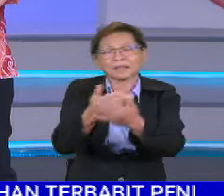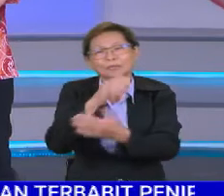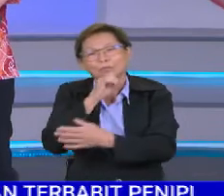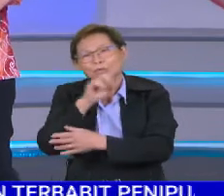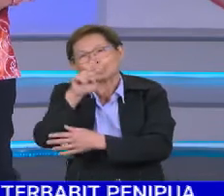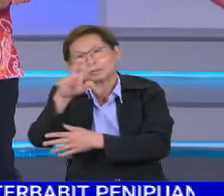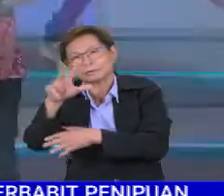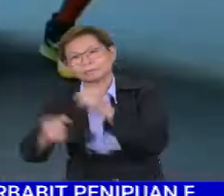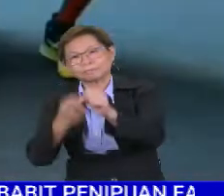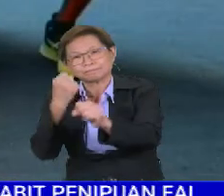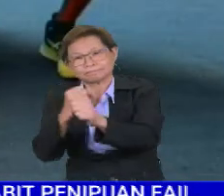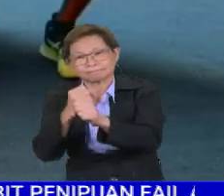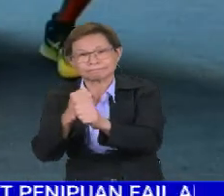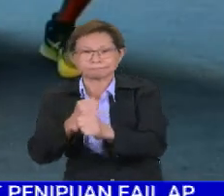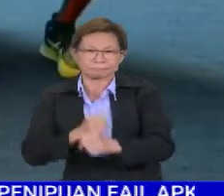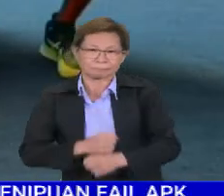tahun